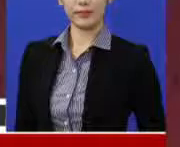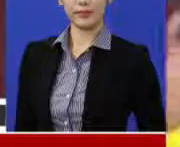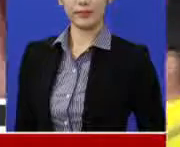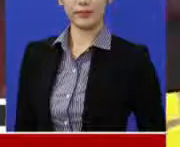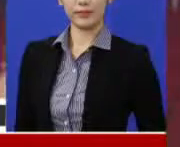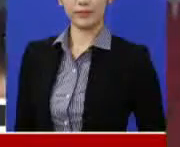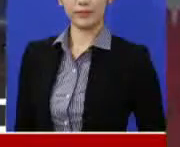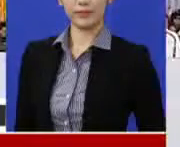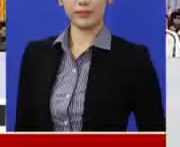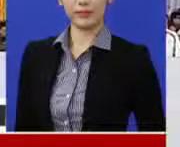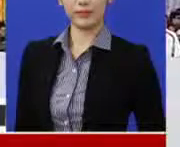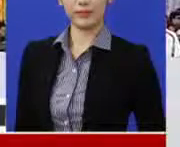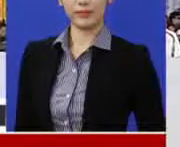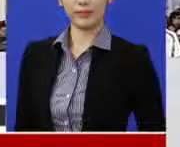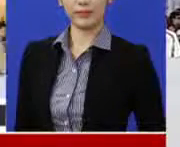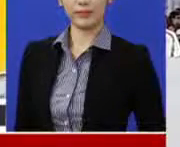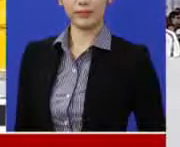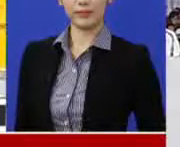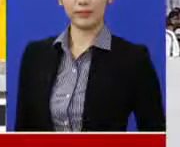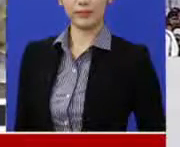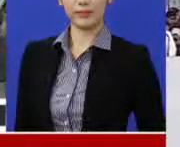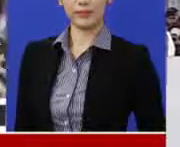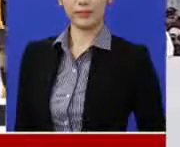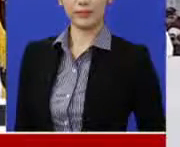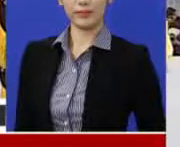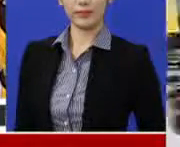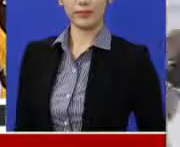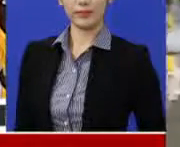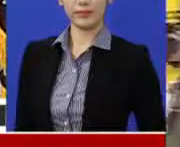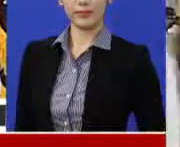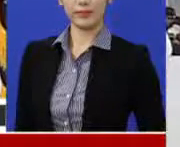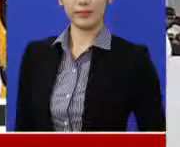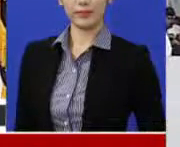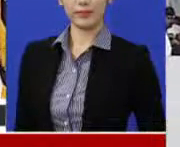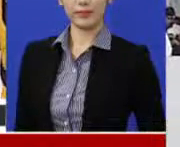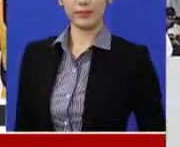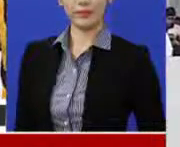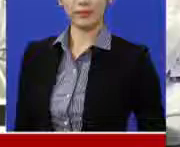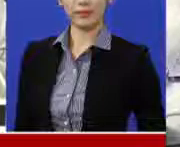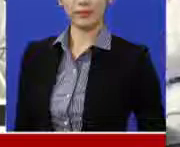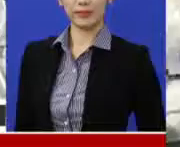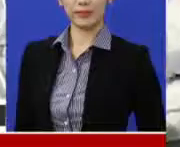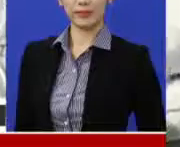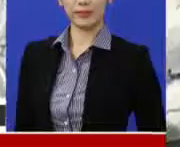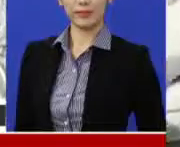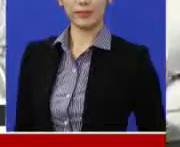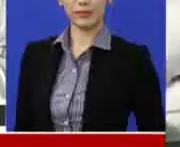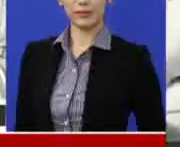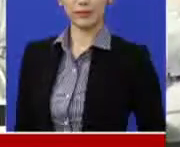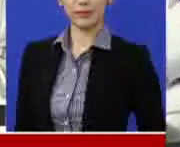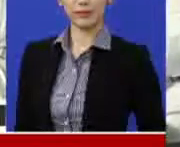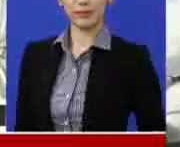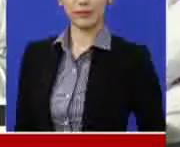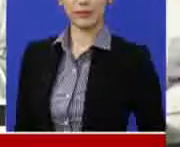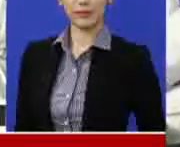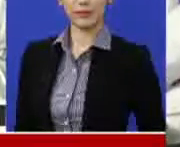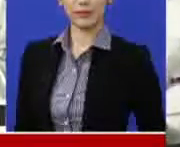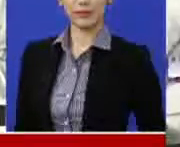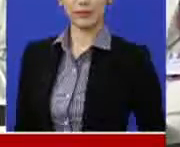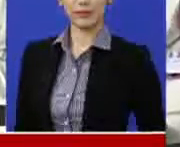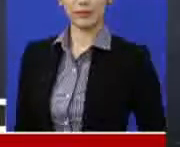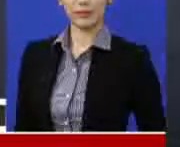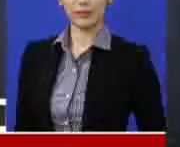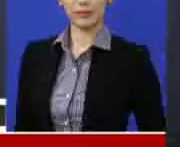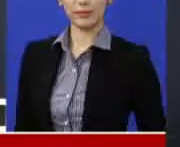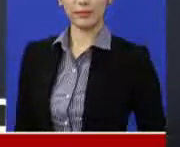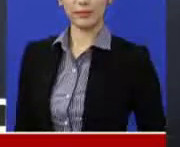경기 종합 점수는 77,331점으로 2위인 경기도보다 만 점 이상, 3위인 경상북도보다는 3만 점